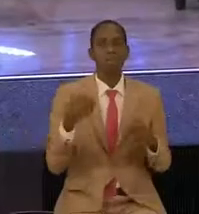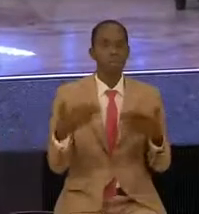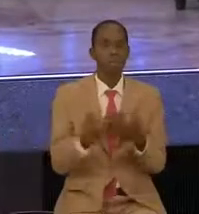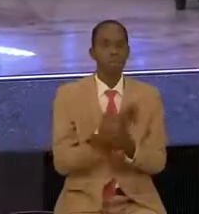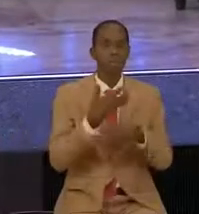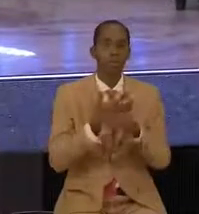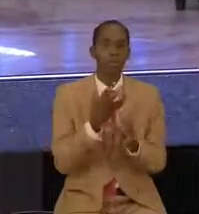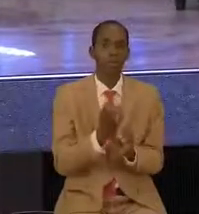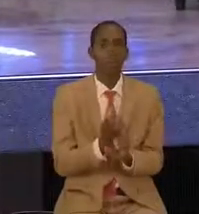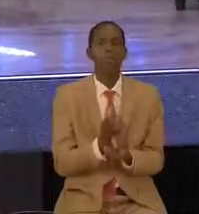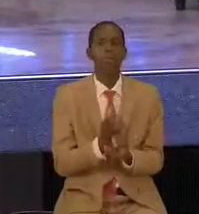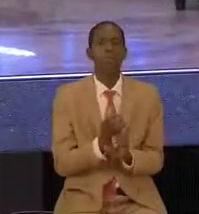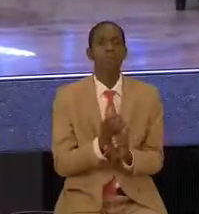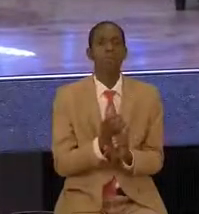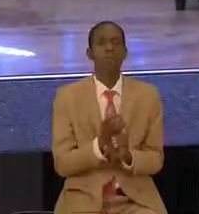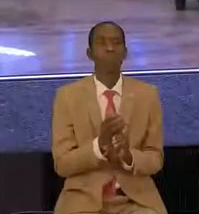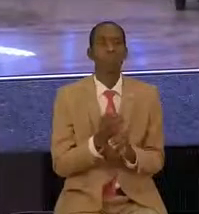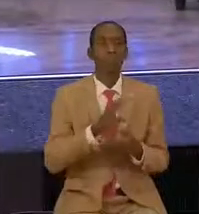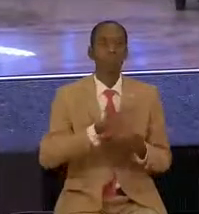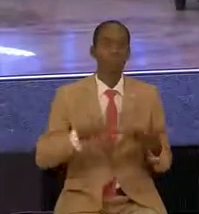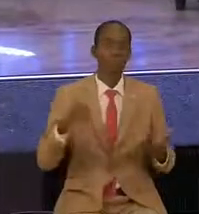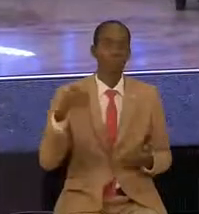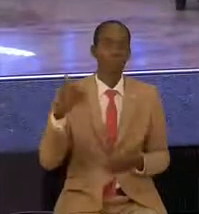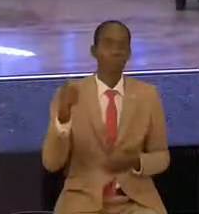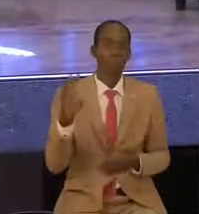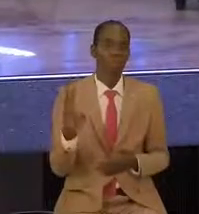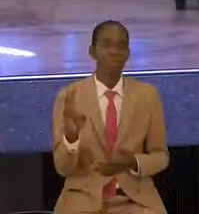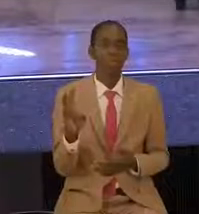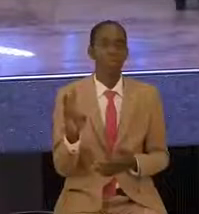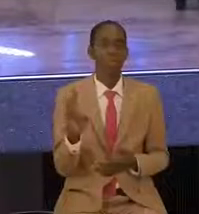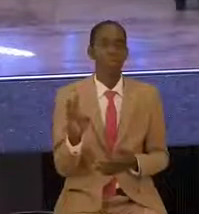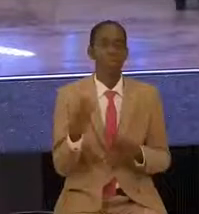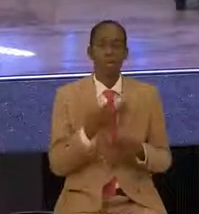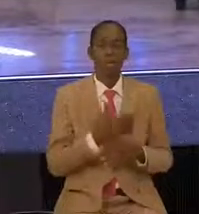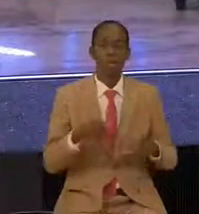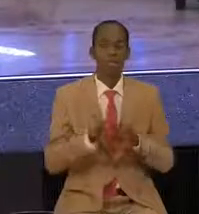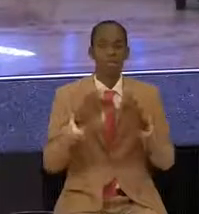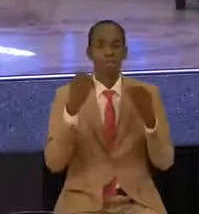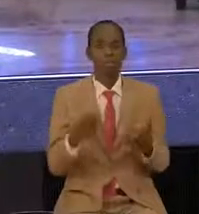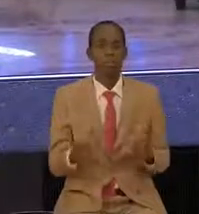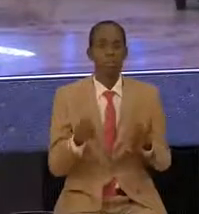quelque chose, c'est d'être une nouvelle créature. Verset 16.